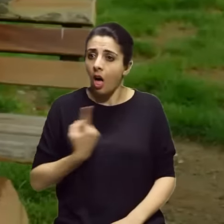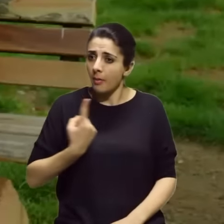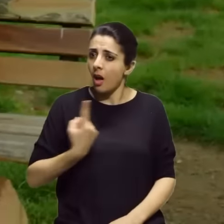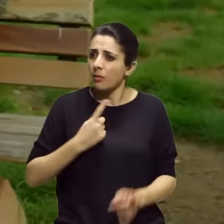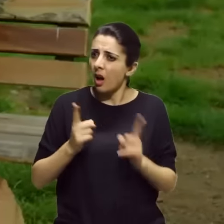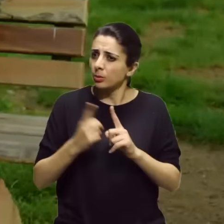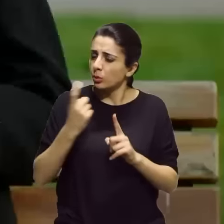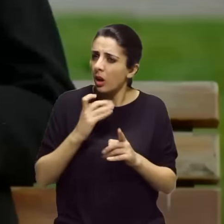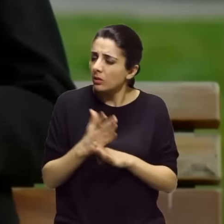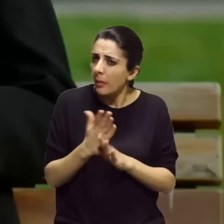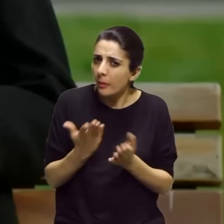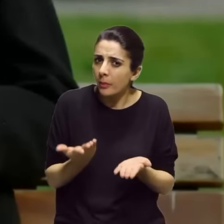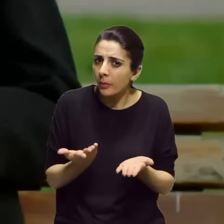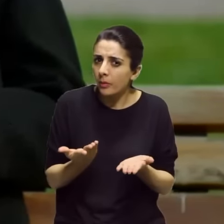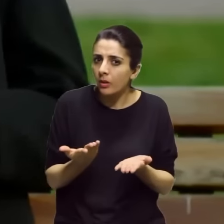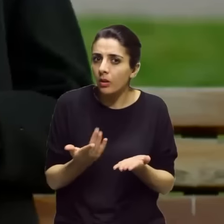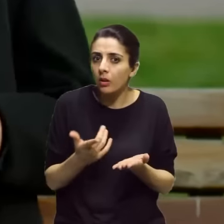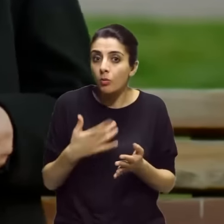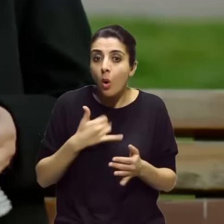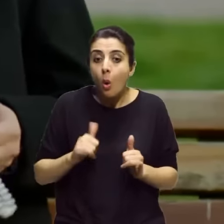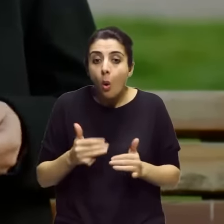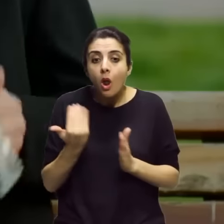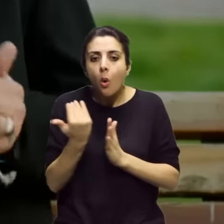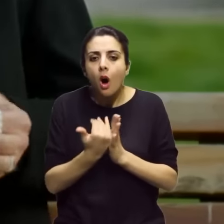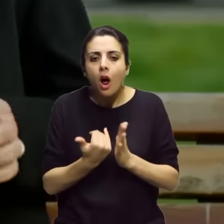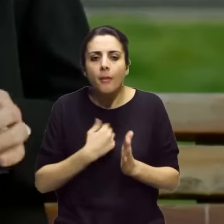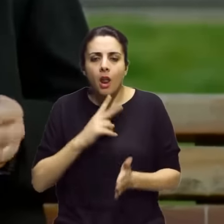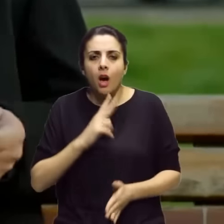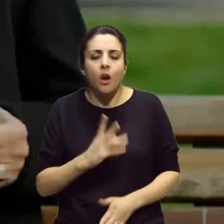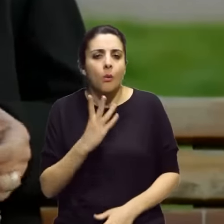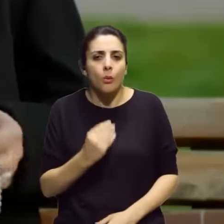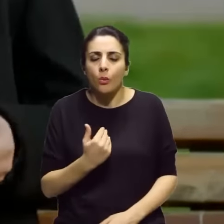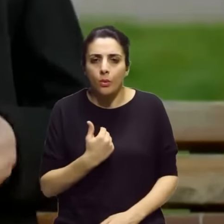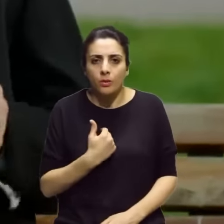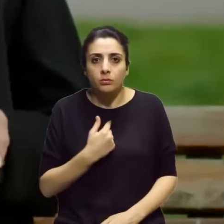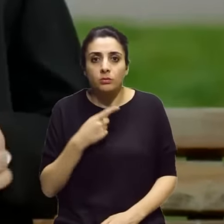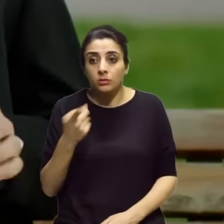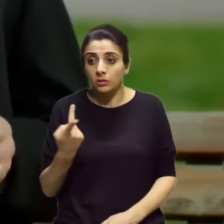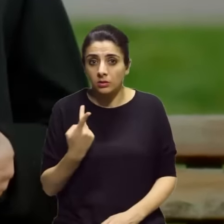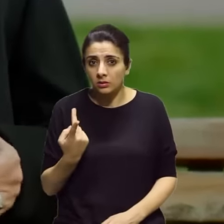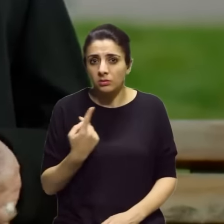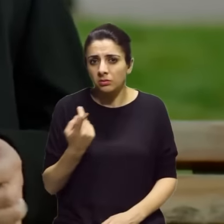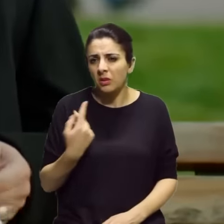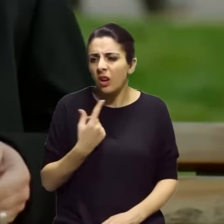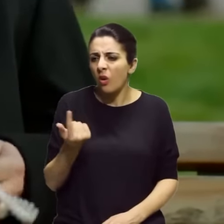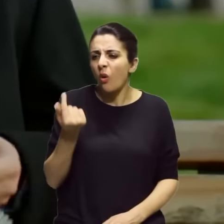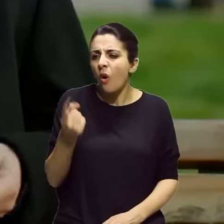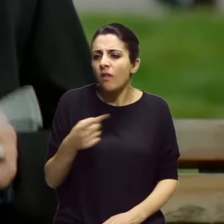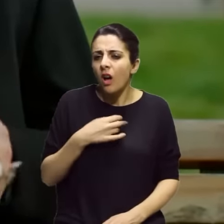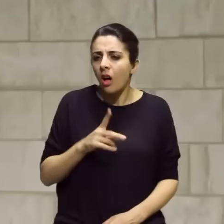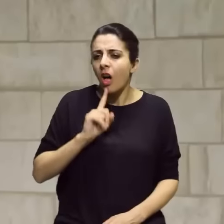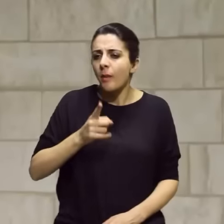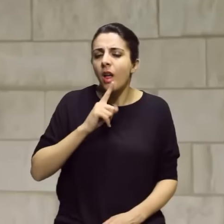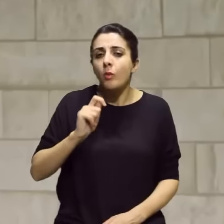hesabını soruyorsun kızım? Burada oyunun kurallarını ben koyuyorum. Sen de benim küçük bir piyonumsun. Bunu sakın